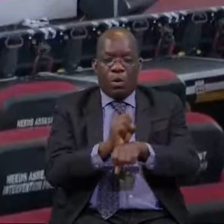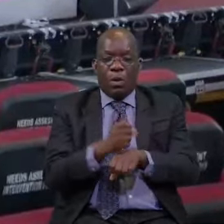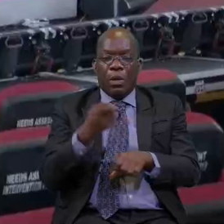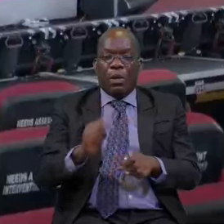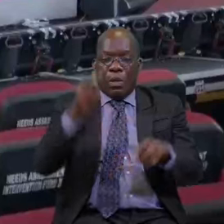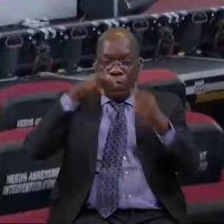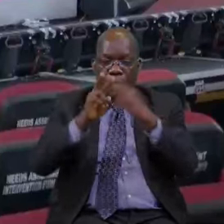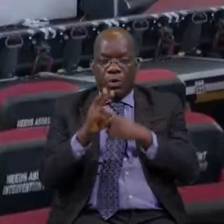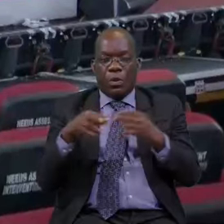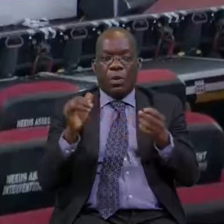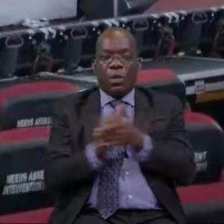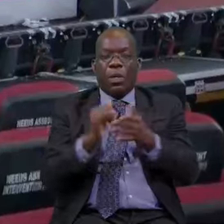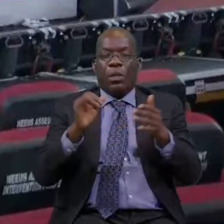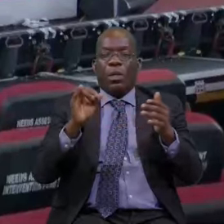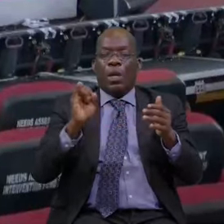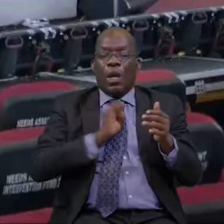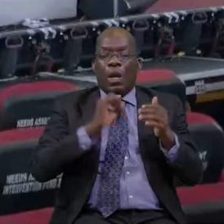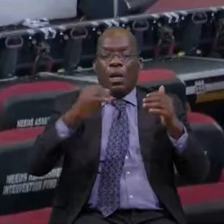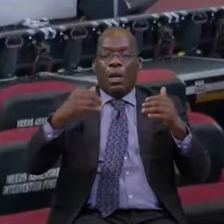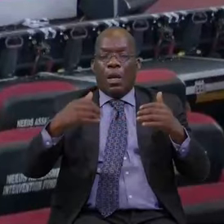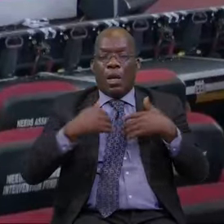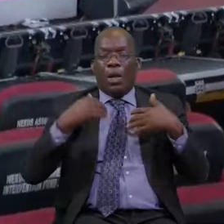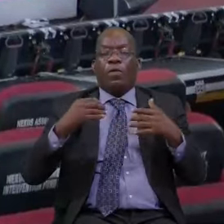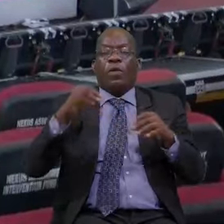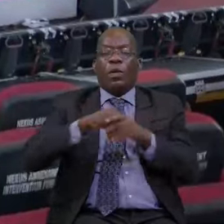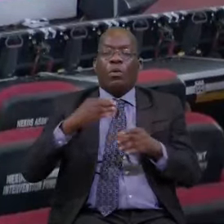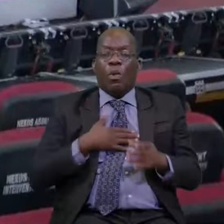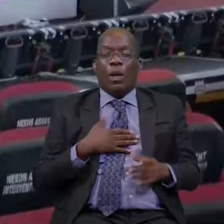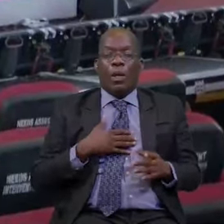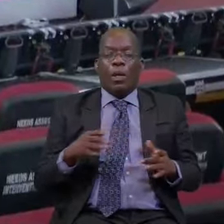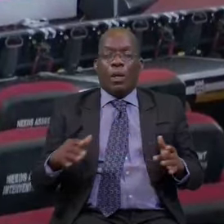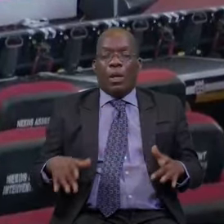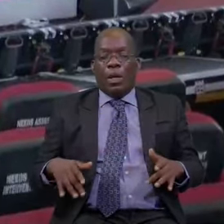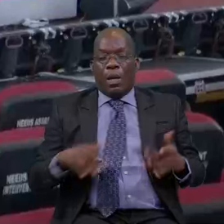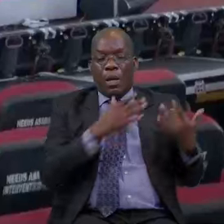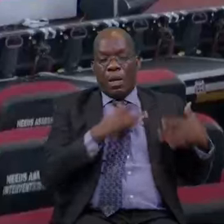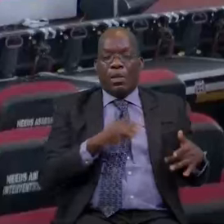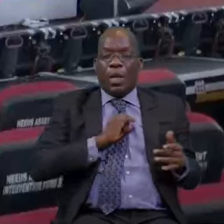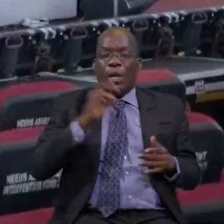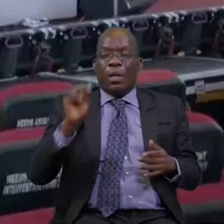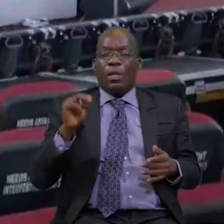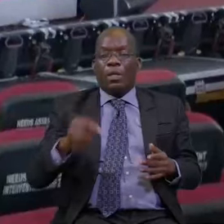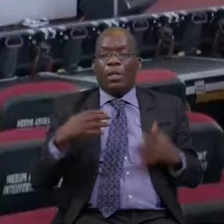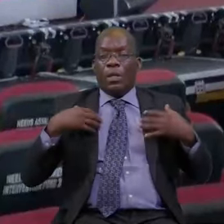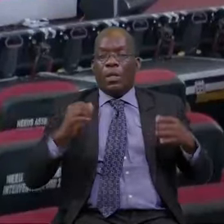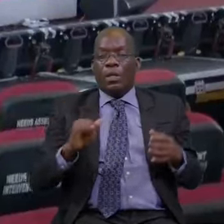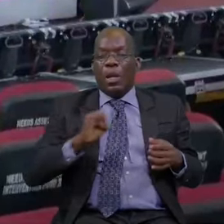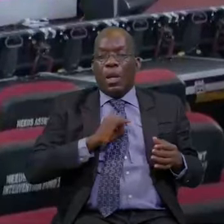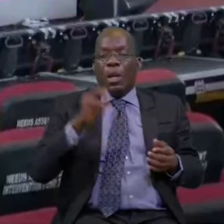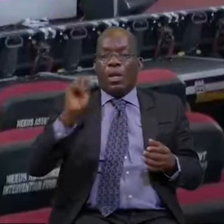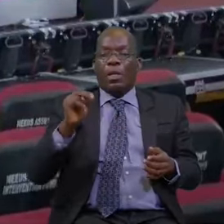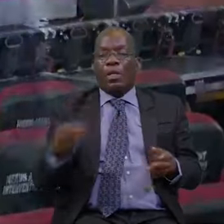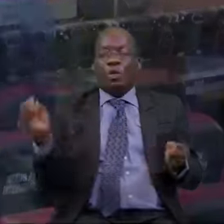encore terminé le devoir, la vision que j'ai. J'ai besoin de la santé. J'ai